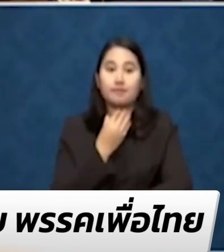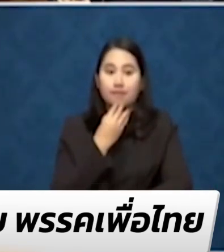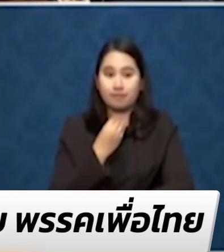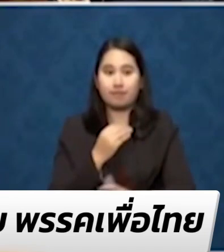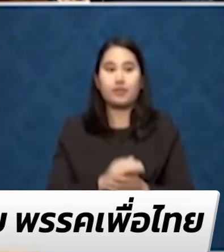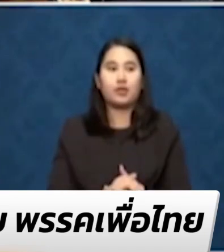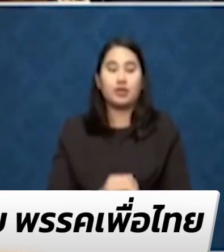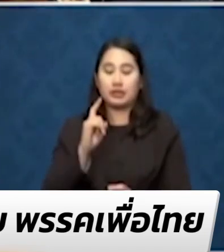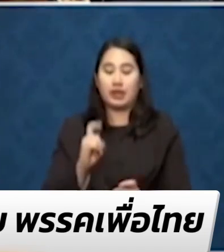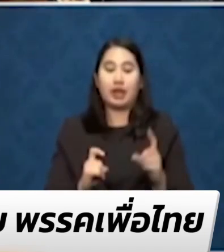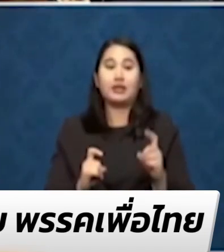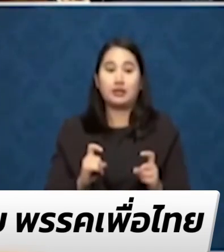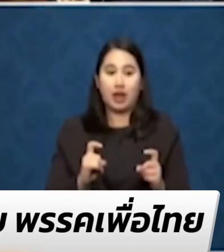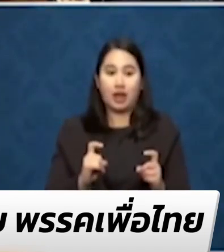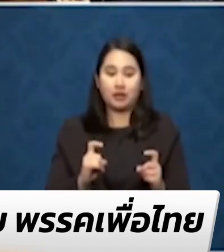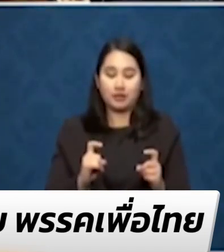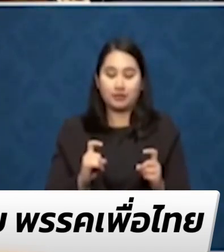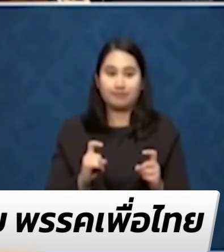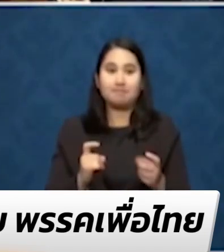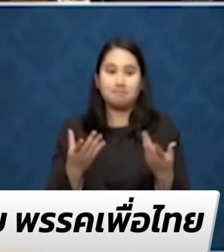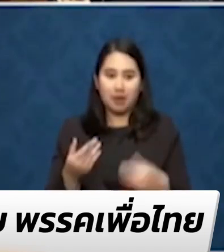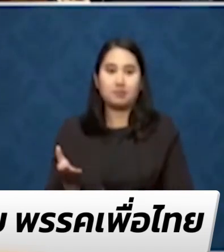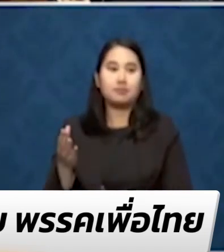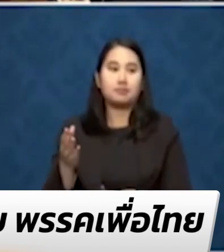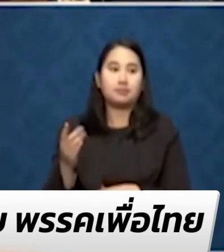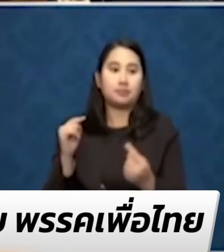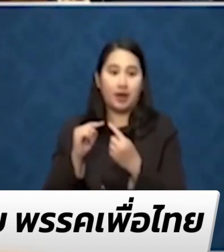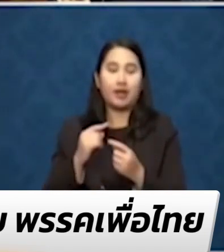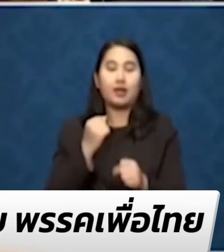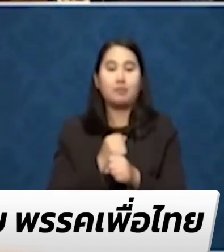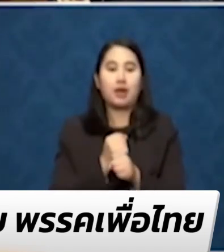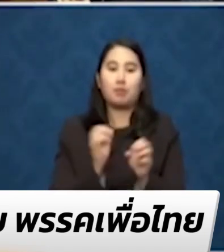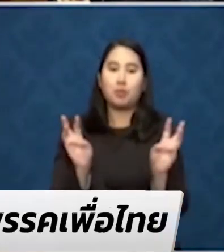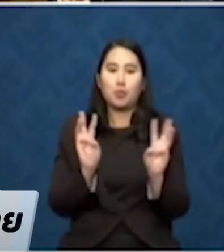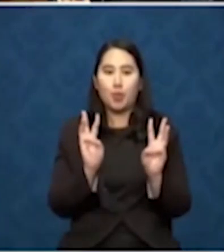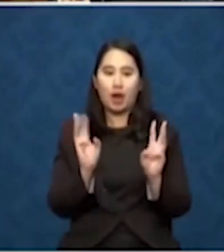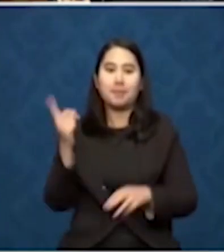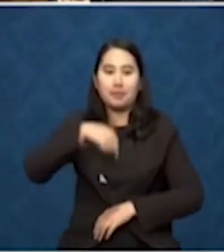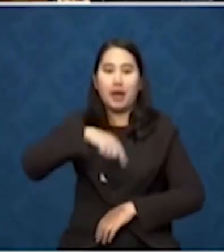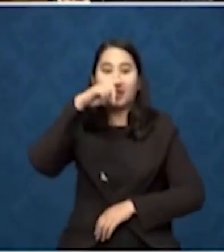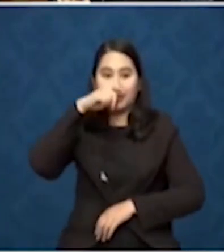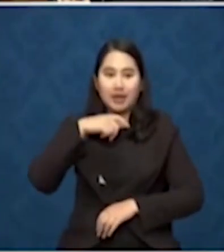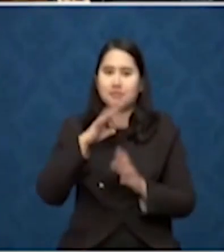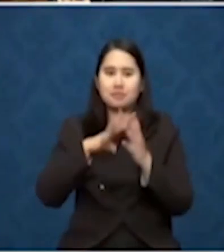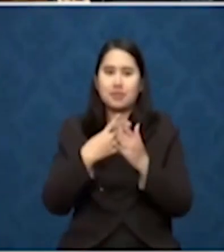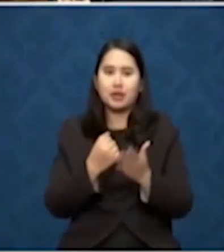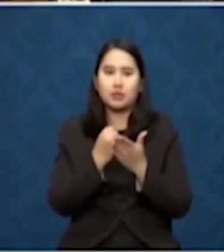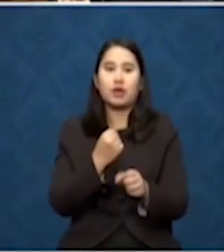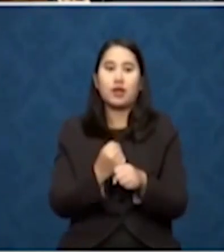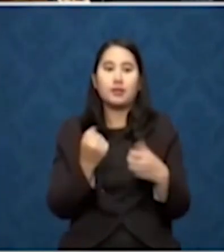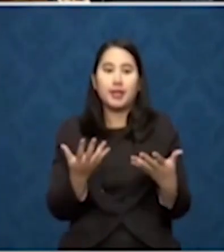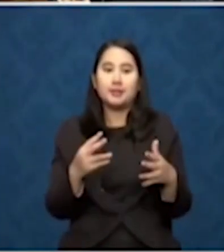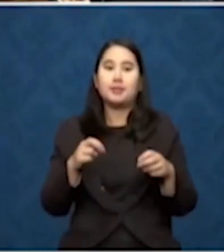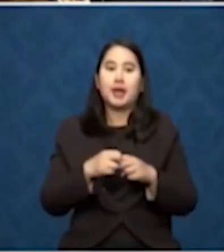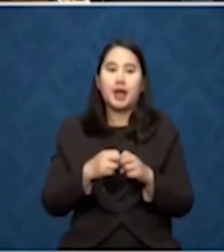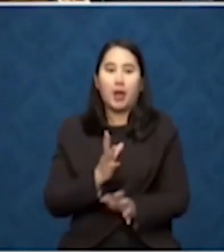ที่เสียชีวิตและจะต้องถูกส่งที่ต้องตกงานและถูกส่งตัวกลับมาประเทศไทยเช่นไรเพื่อลดความหว